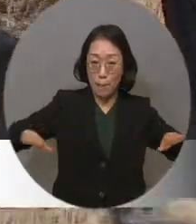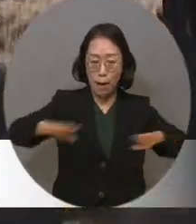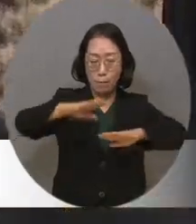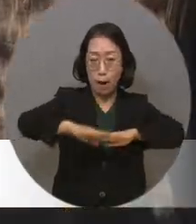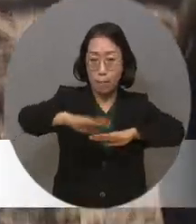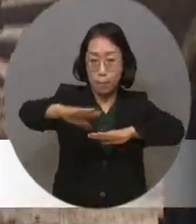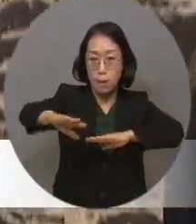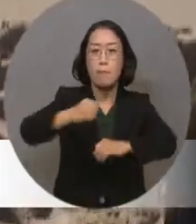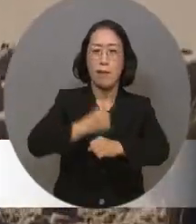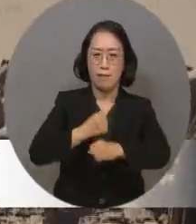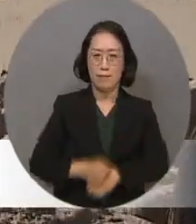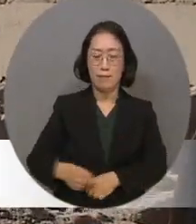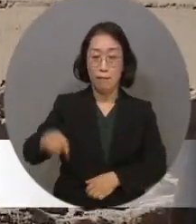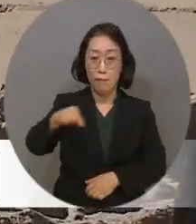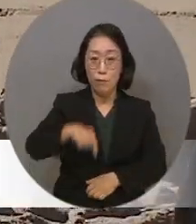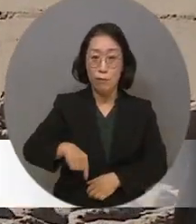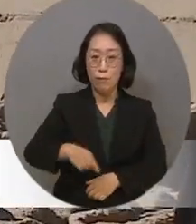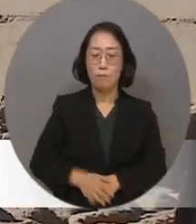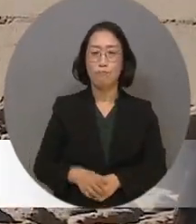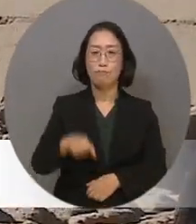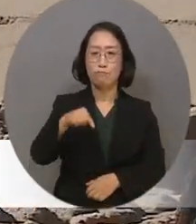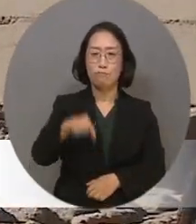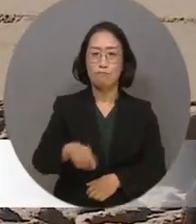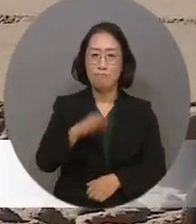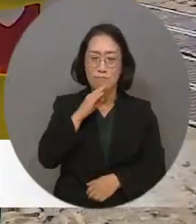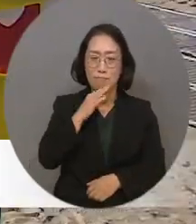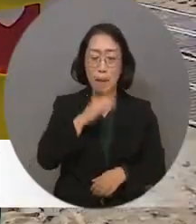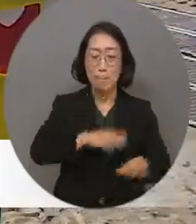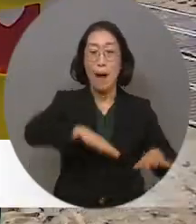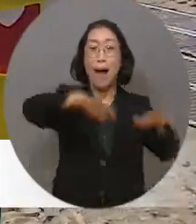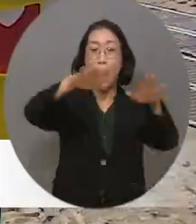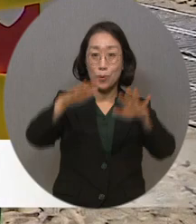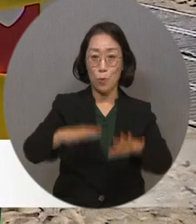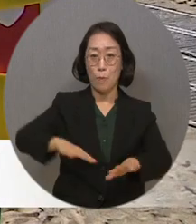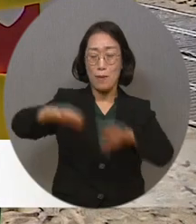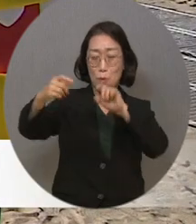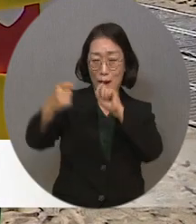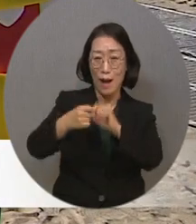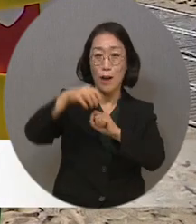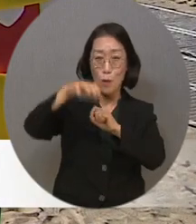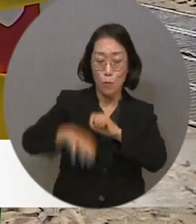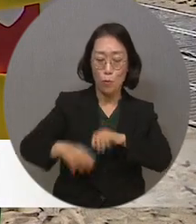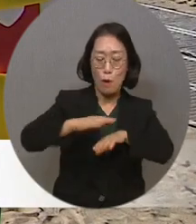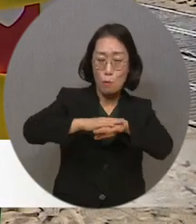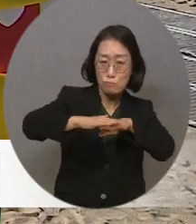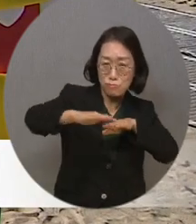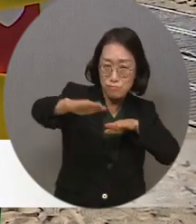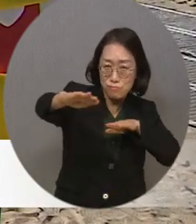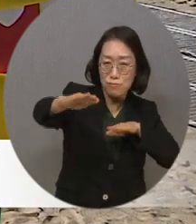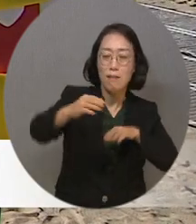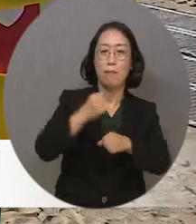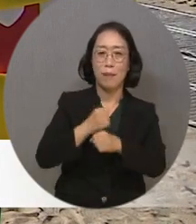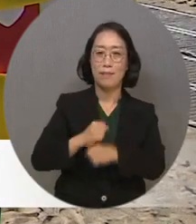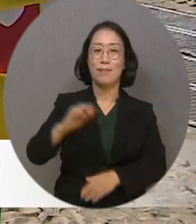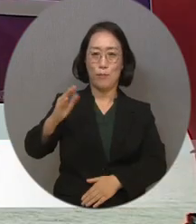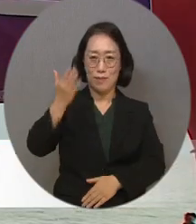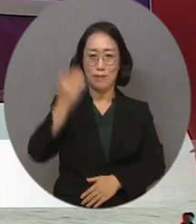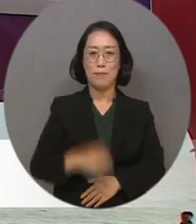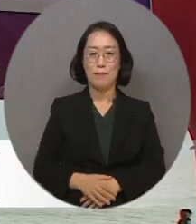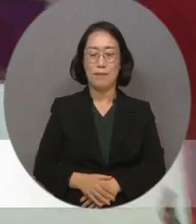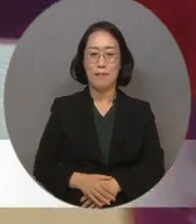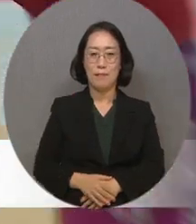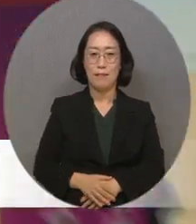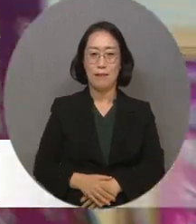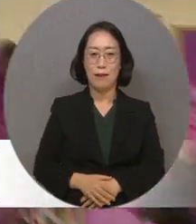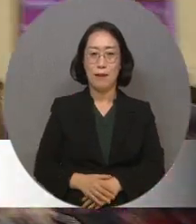한창입니다. 그러자 모래사장을 지나 철썩이는 파도 앞까지 이어지는 무장애 길이 완성됐습니다.